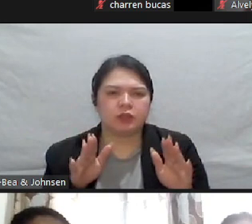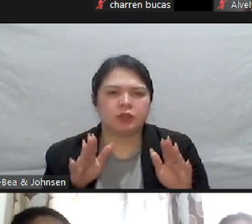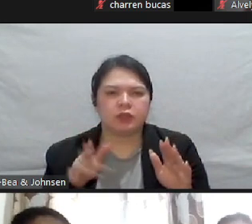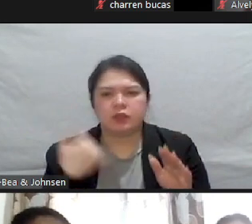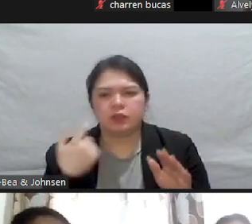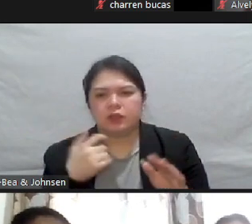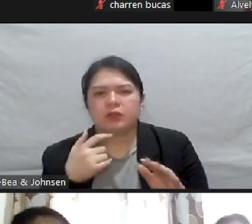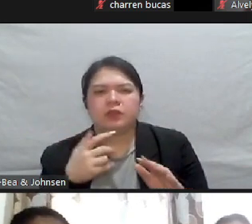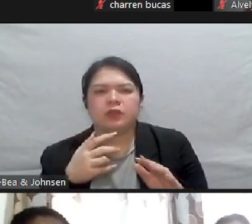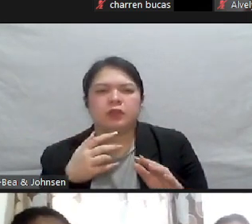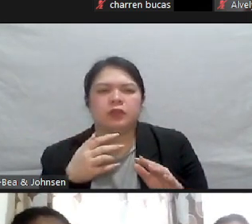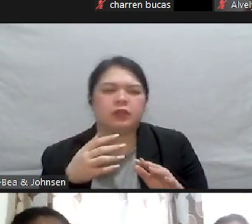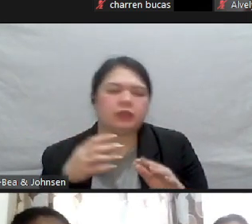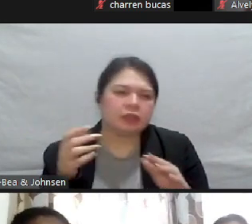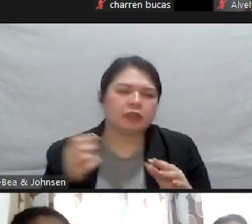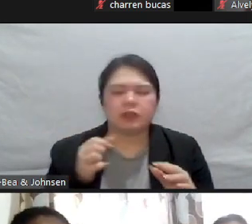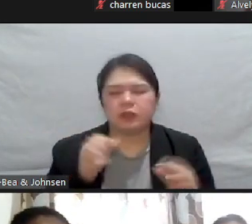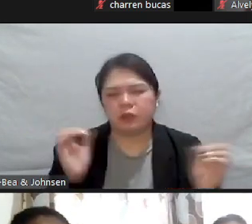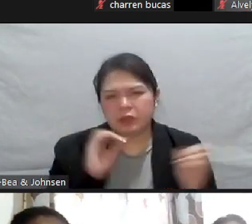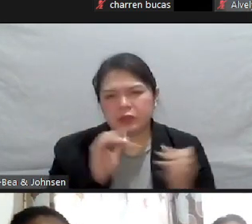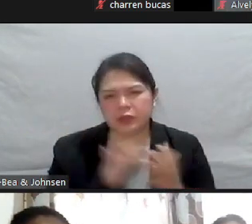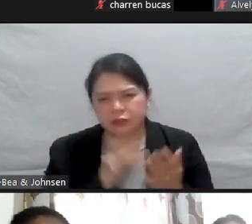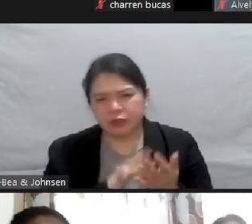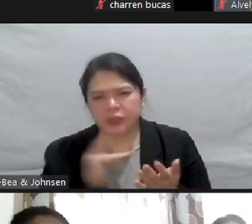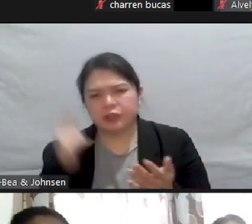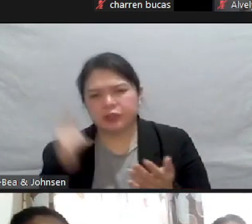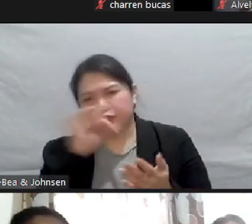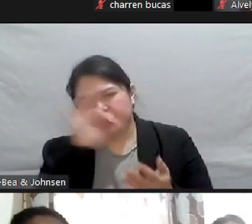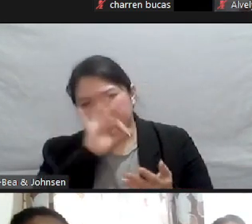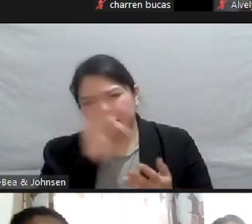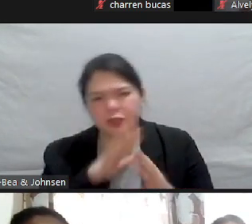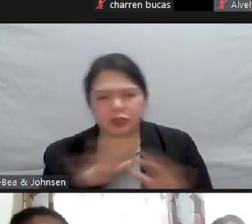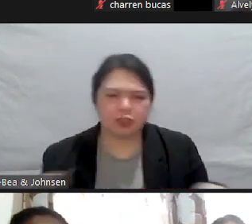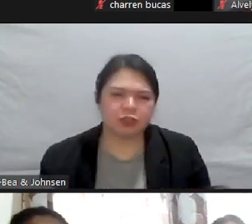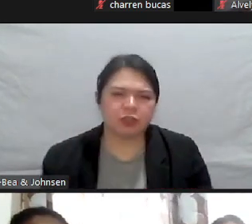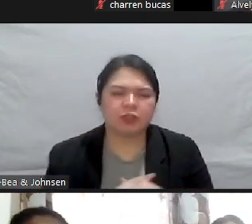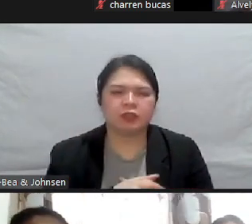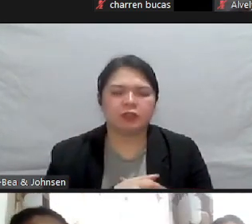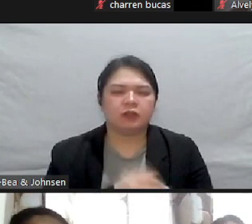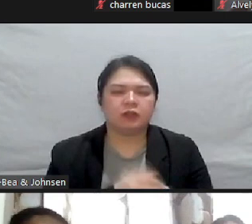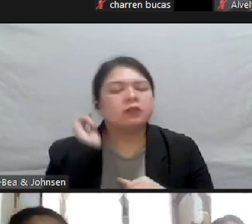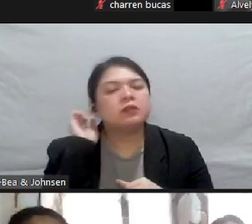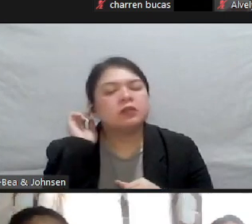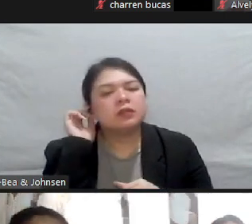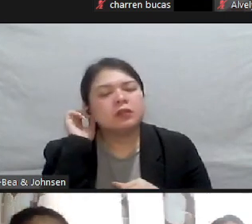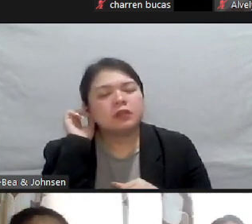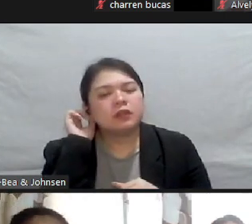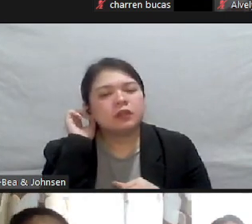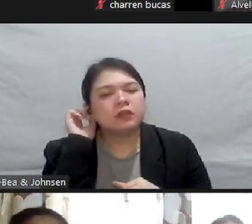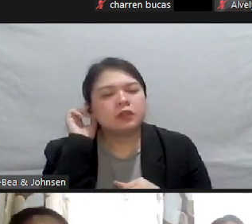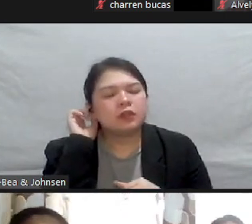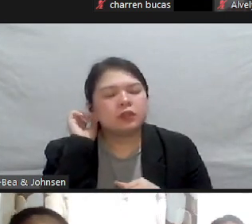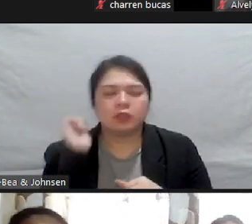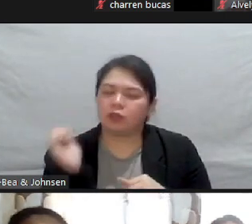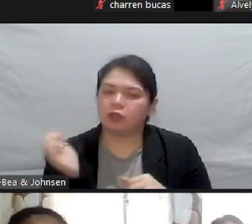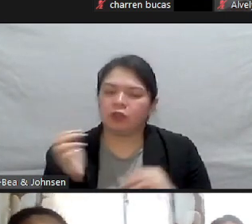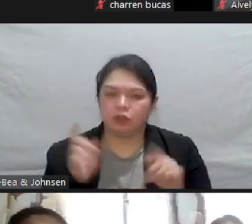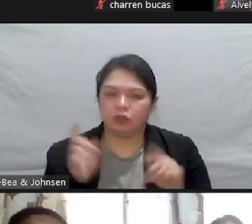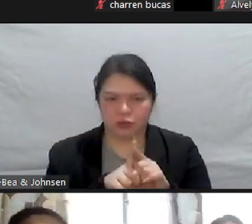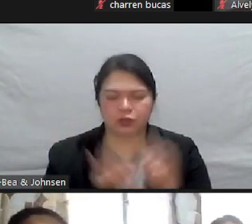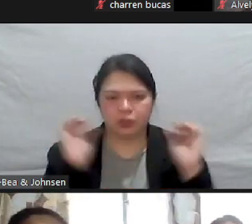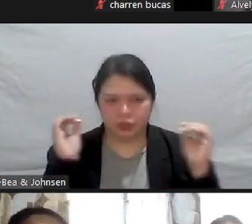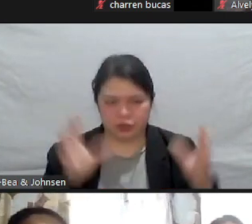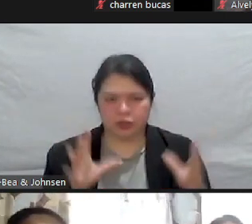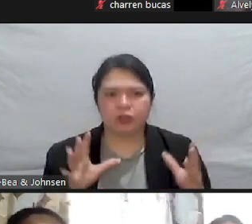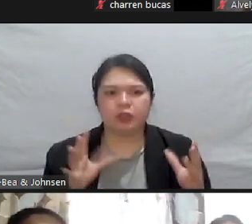sila lang nakikinabang, nadi-disadvantage ang majority ng Filipino children. At ganun din yung teacher, overworked na nga sila, pipilito